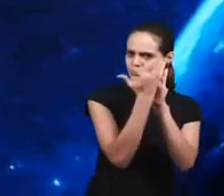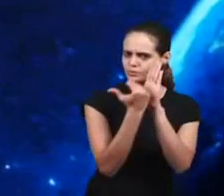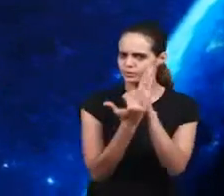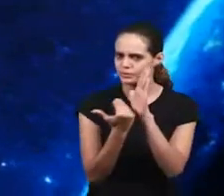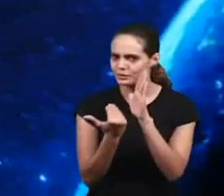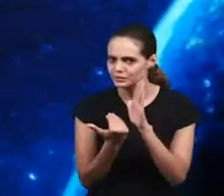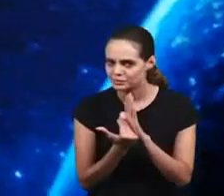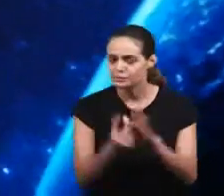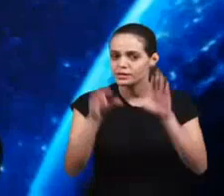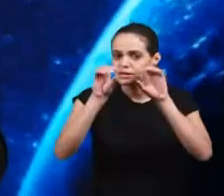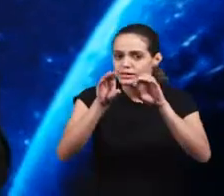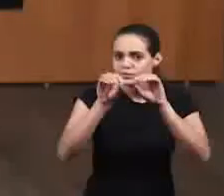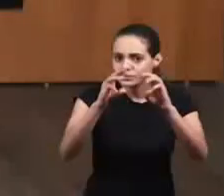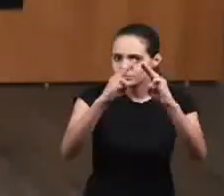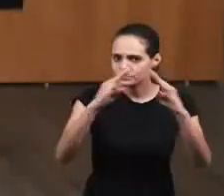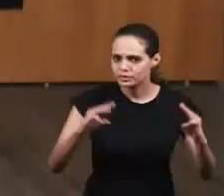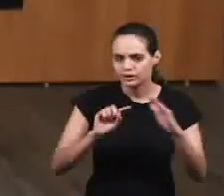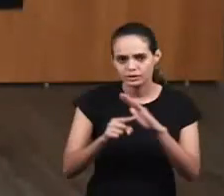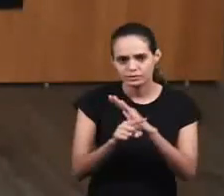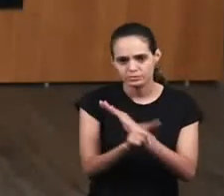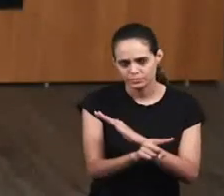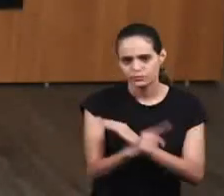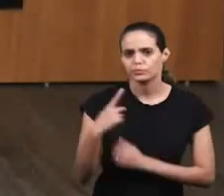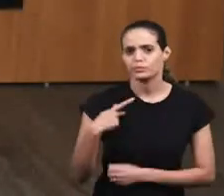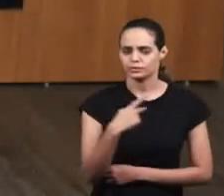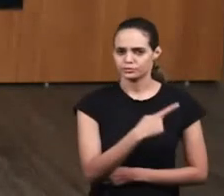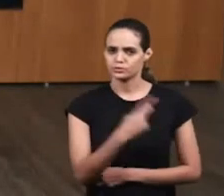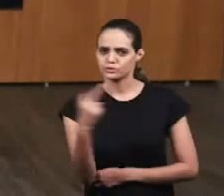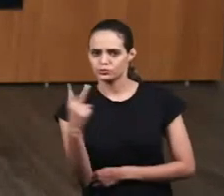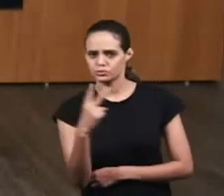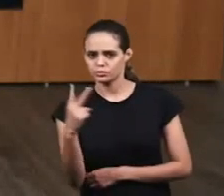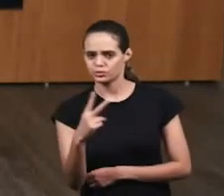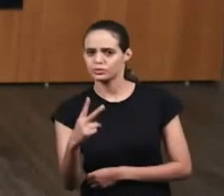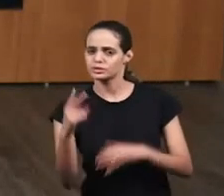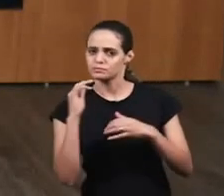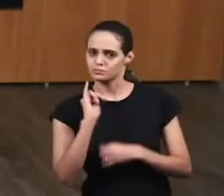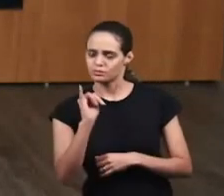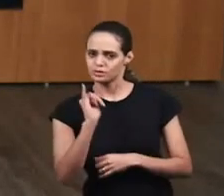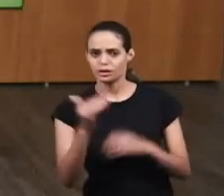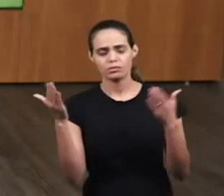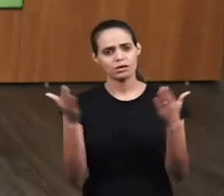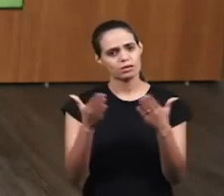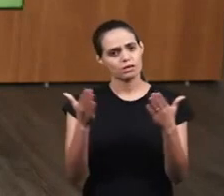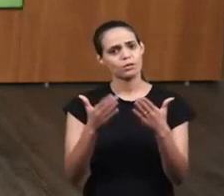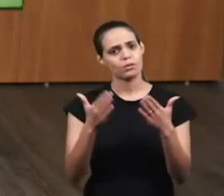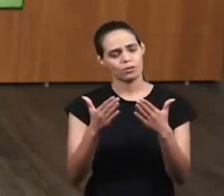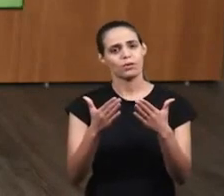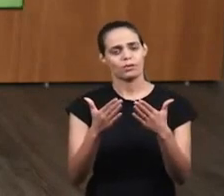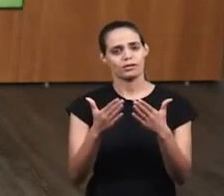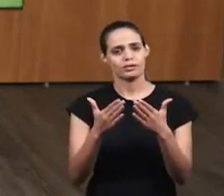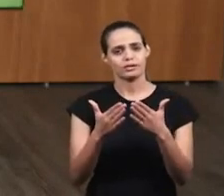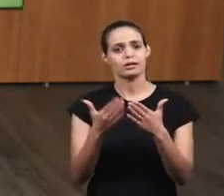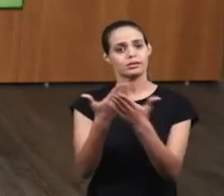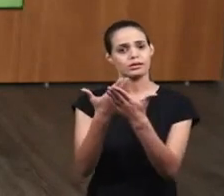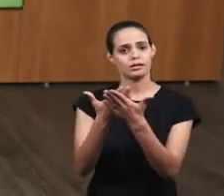Dasselbe Thema, das zu Beginn der Sendung heute in Lehren des Machanaim vertieft